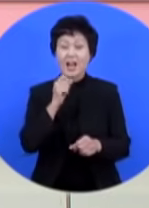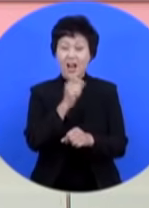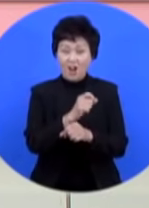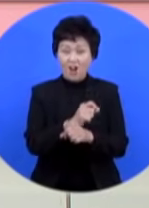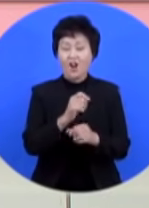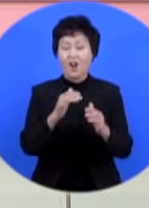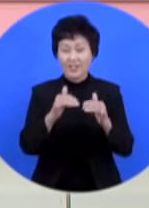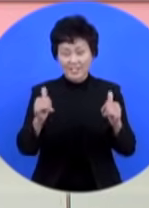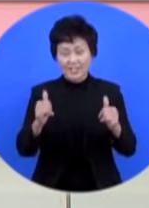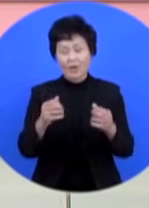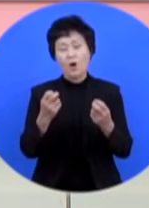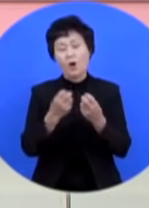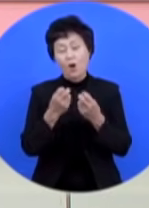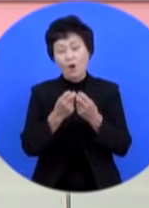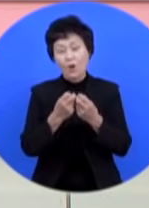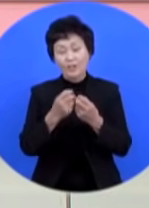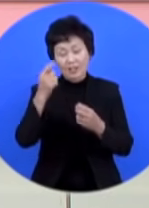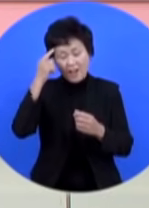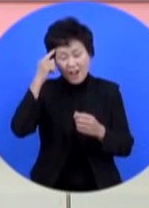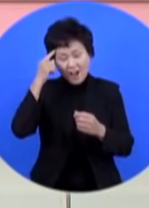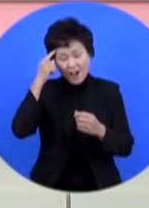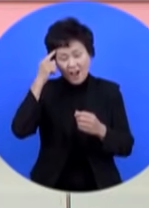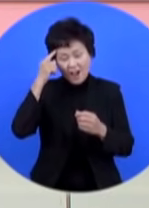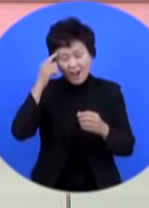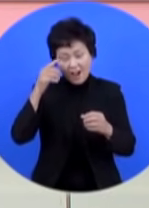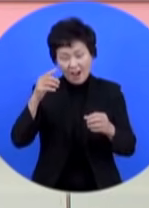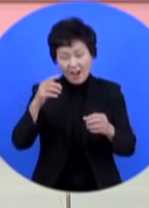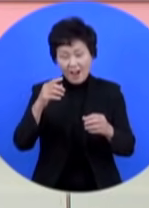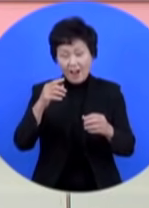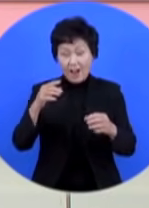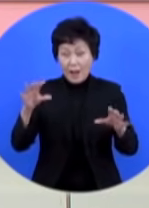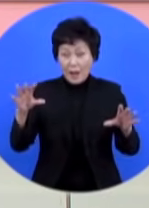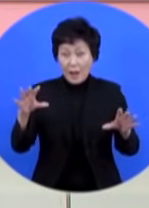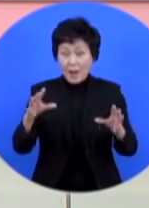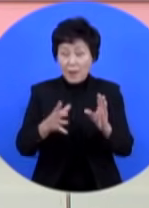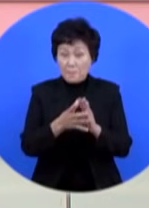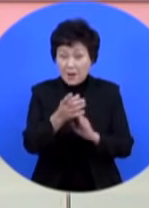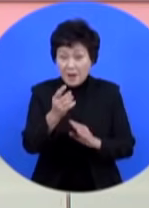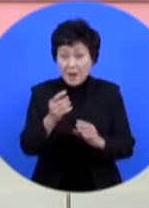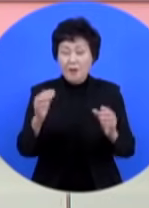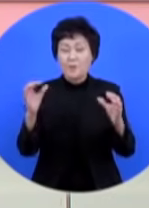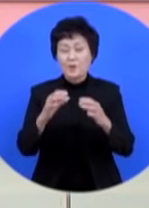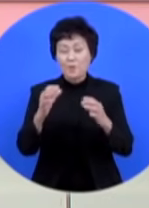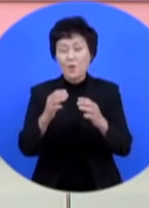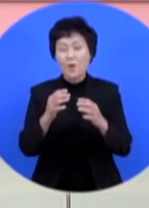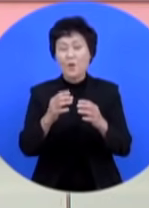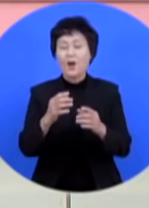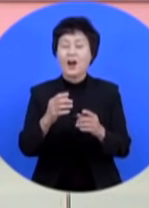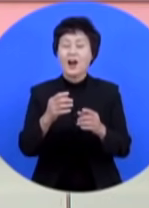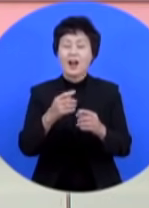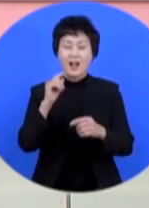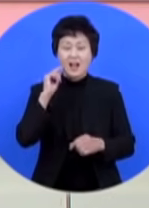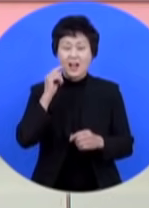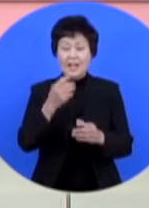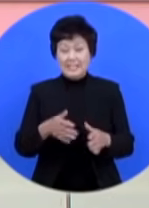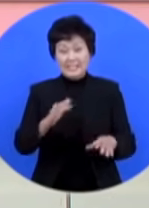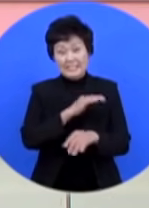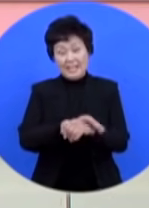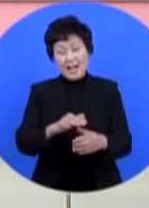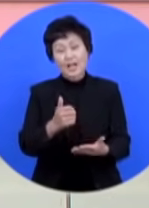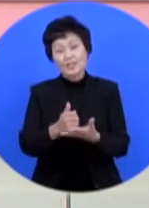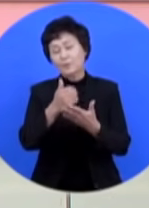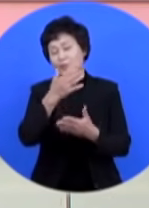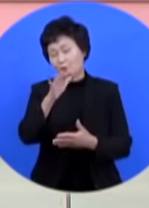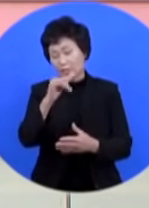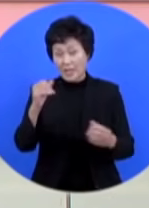모아서 교단을 잘 섬길 것인가를 이야기하는 시간을 가졌습니다. 예. 그때 제